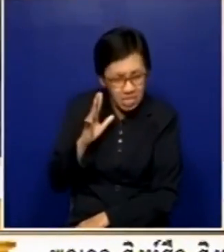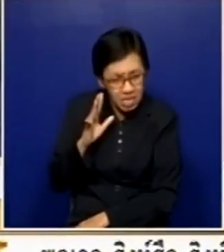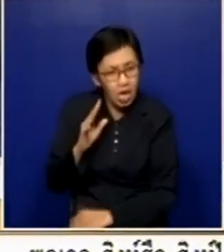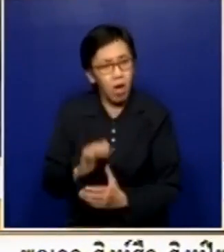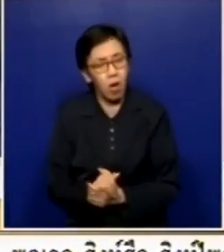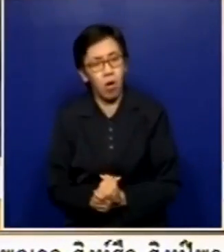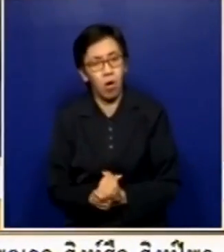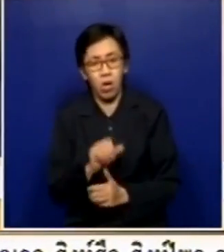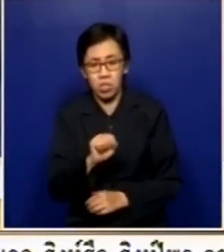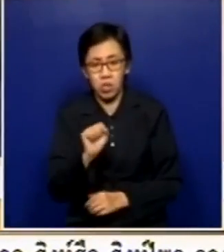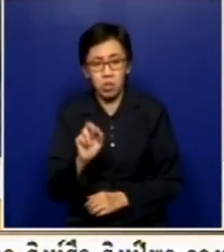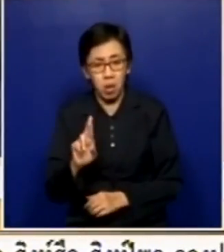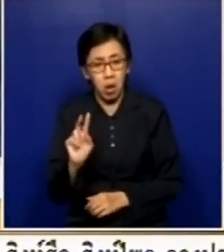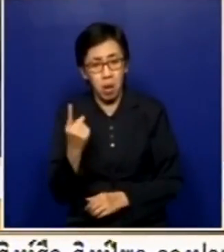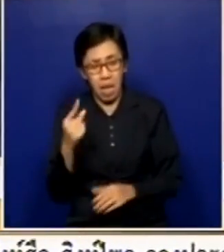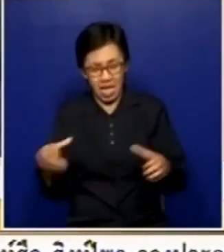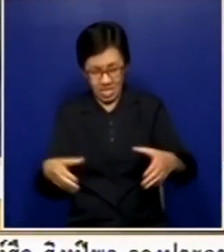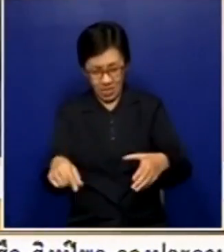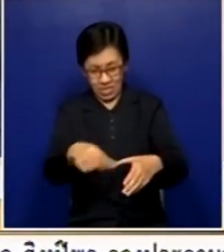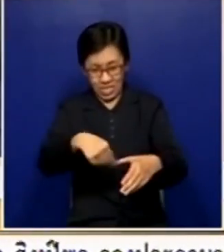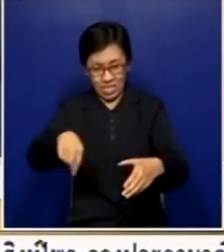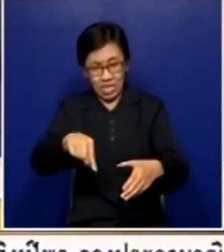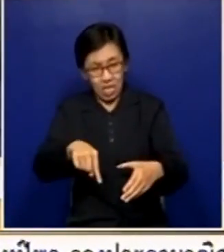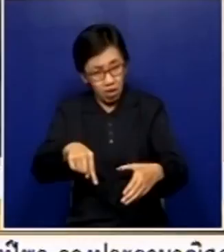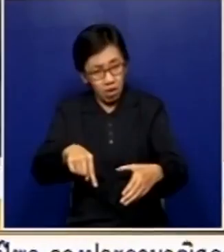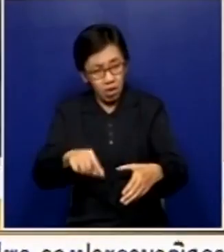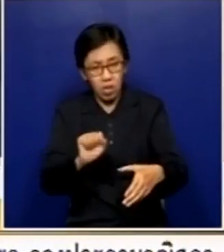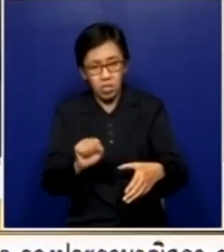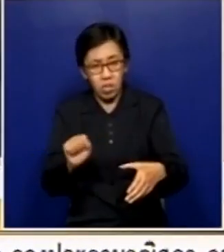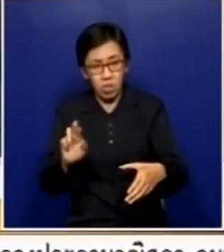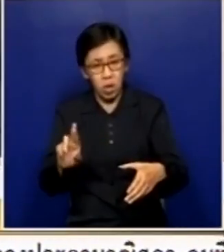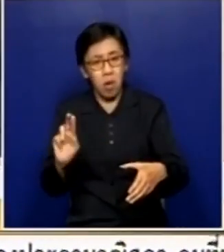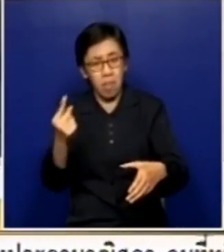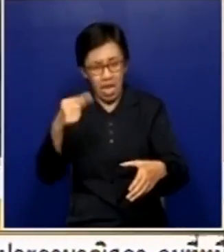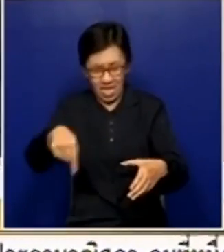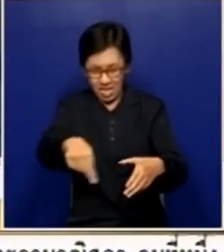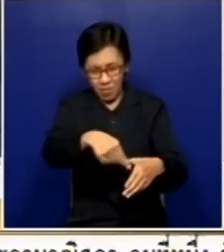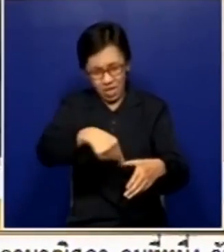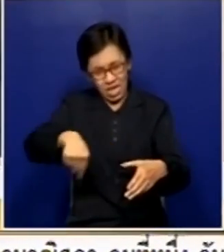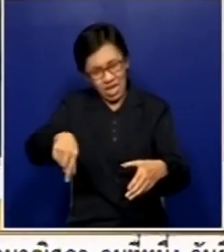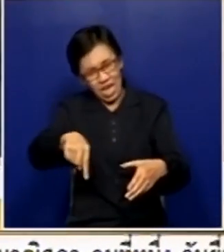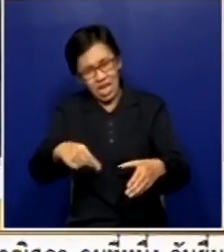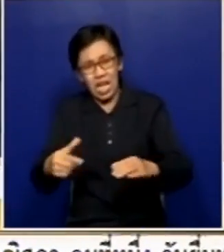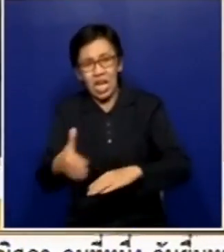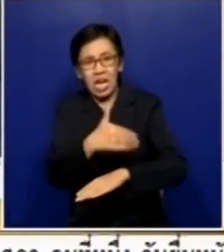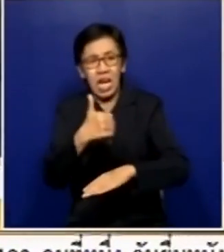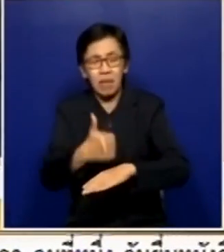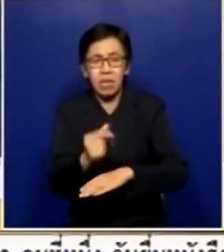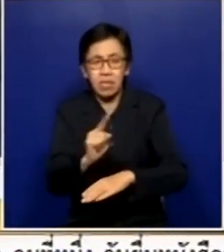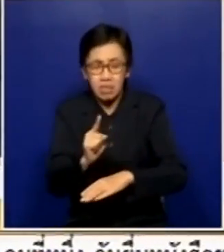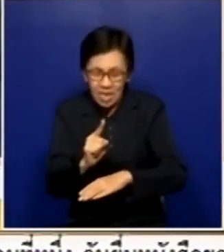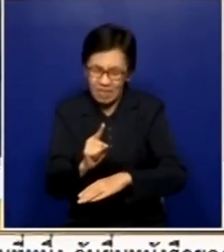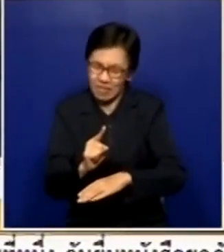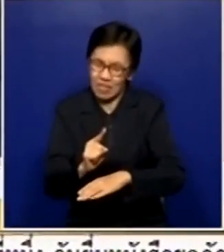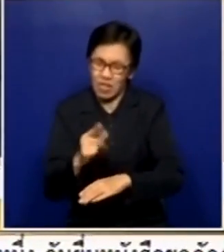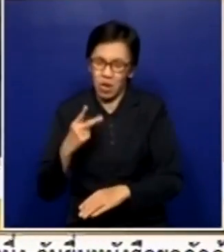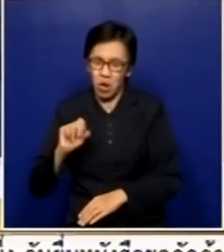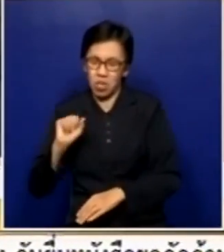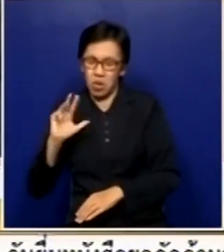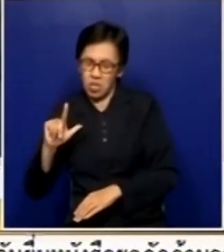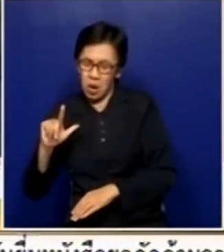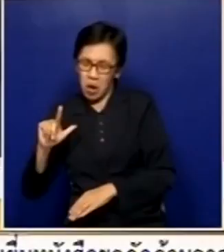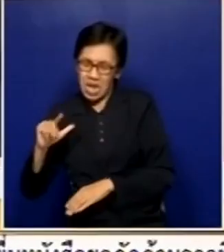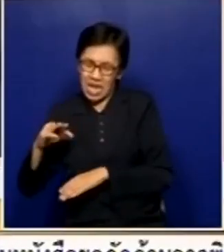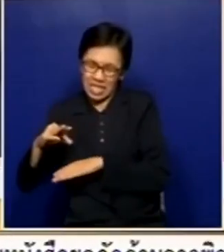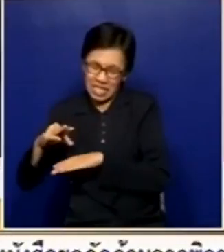เราจะได้มาซึ่งสองรอชุดใหม่ที่เป็นไปที่ดำเนินไปอยากได้บรรยากาศที่การเมืองอยู่ภายใต้มากขอสชอยู่เช่นนี้จะได้มาซึ่ง